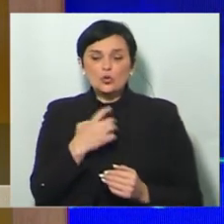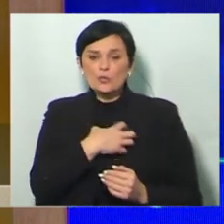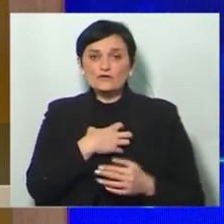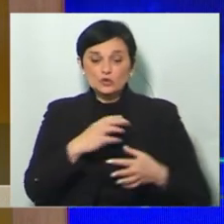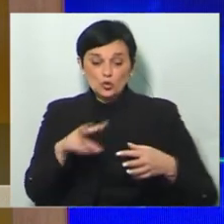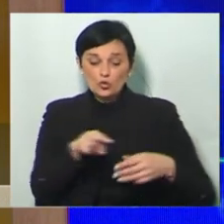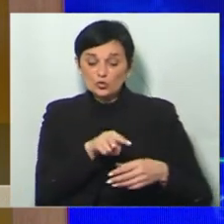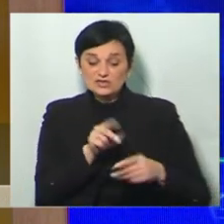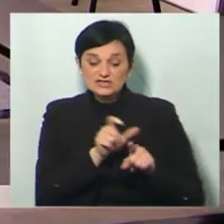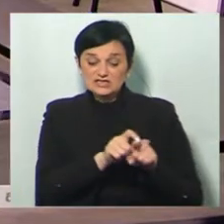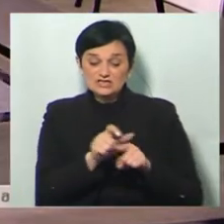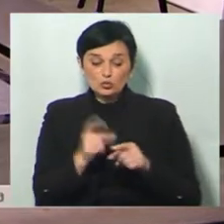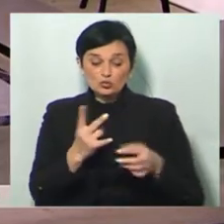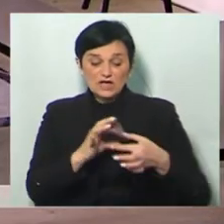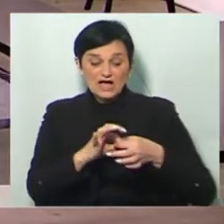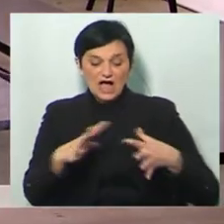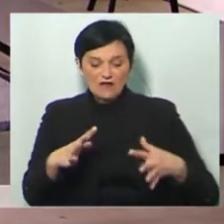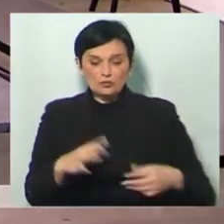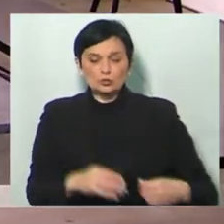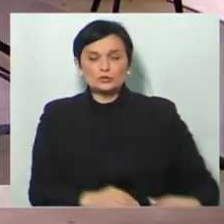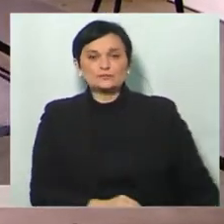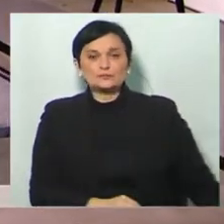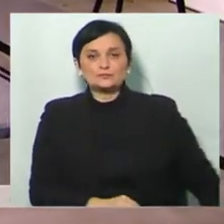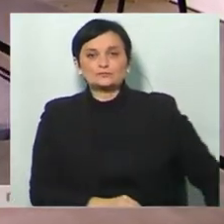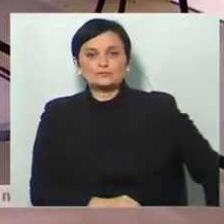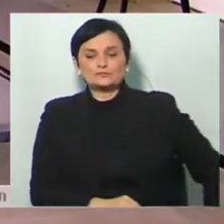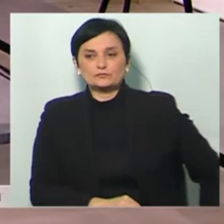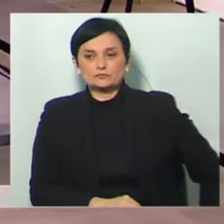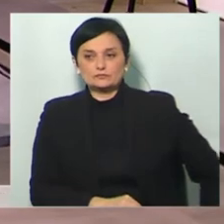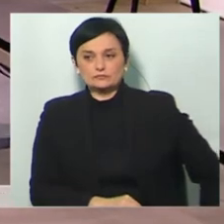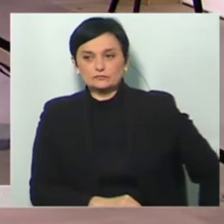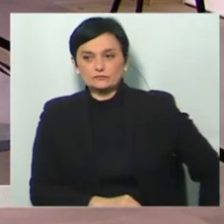გავმიჯნოთ ერთმანეთისგან? ვისაუბროთ ამ